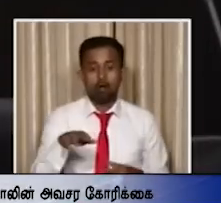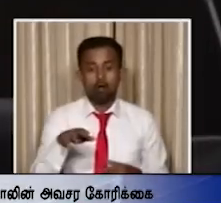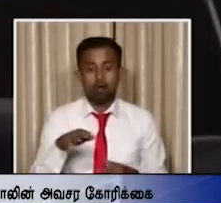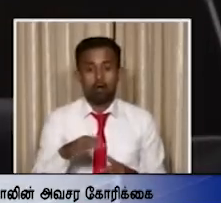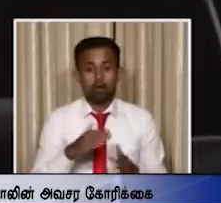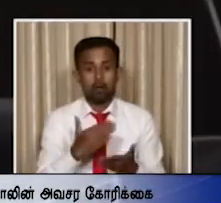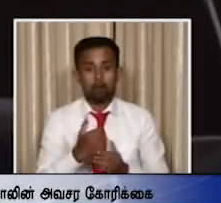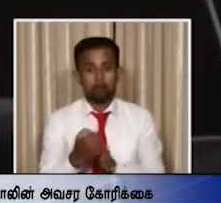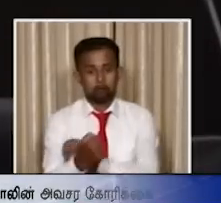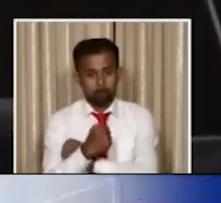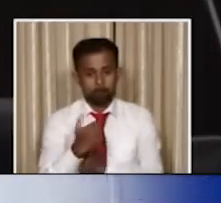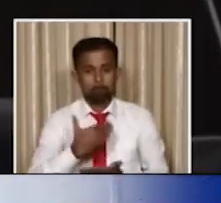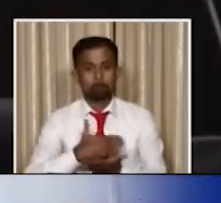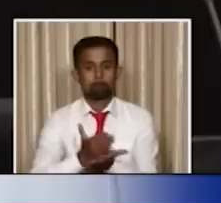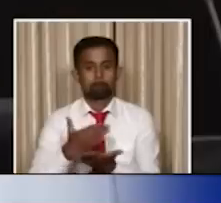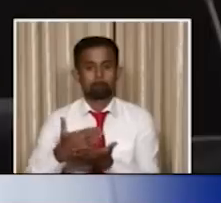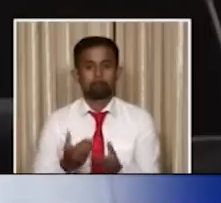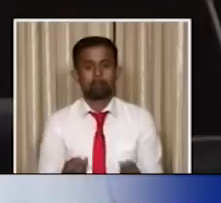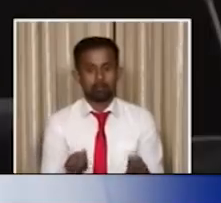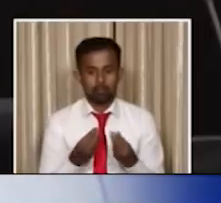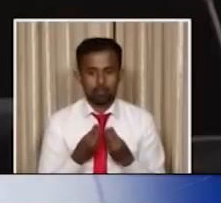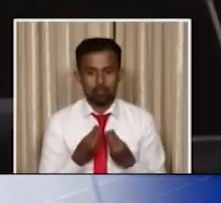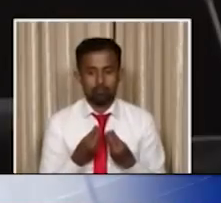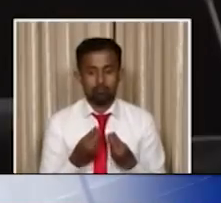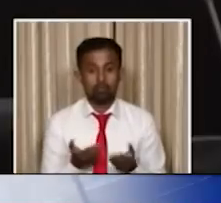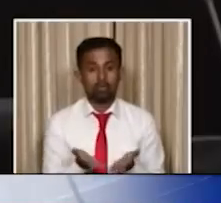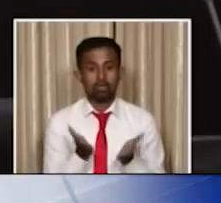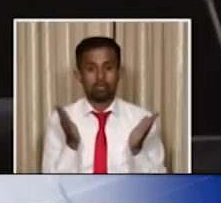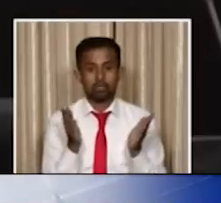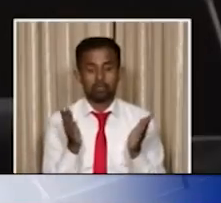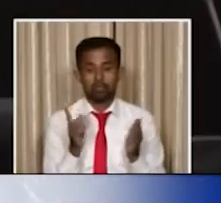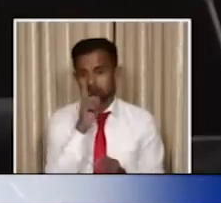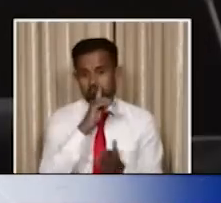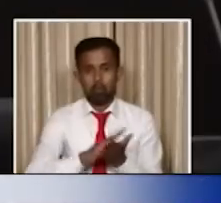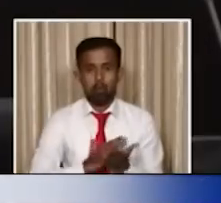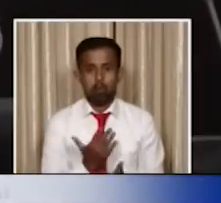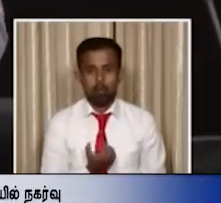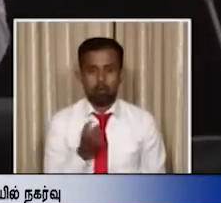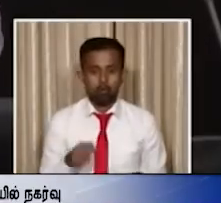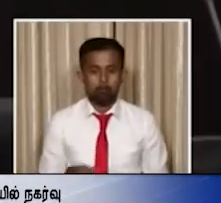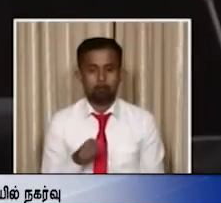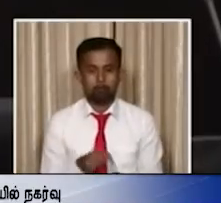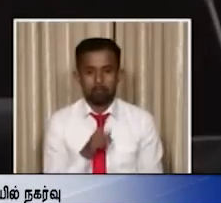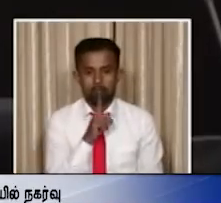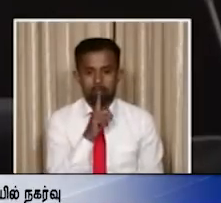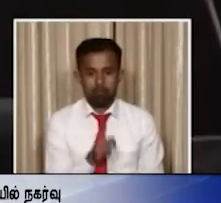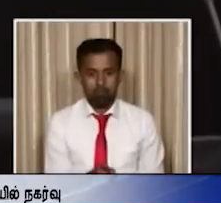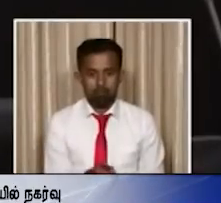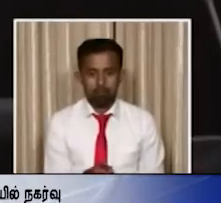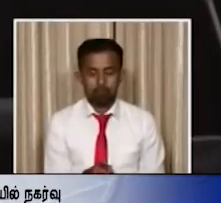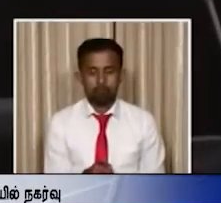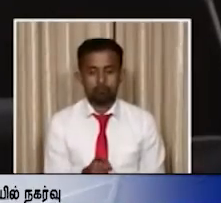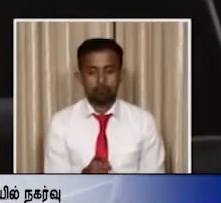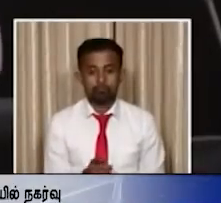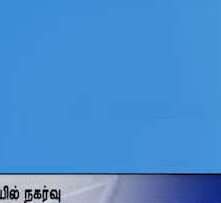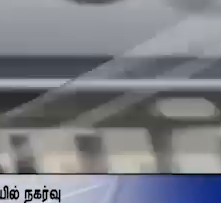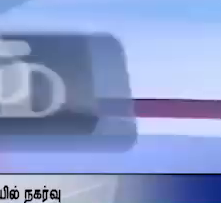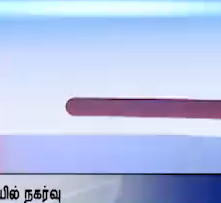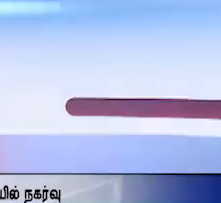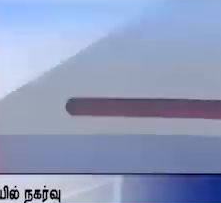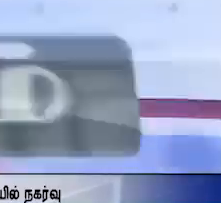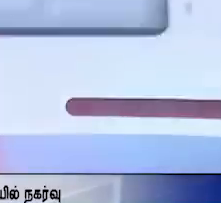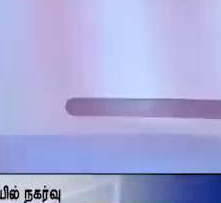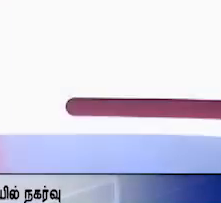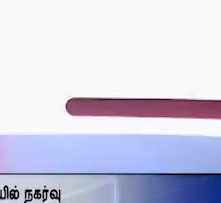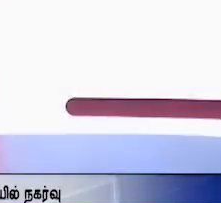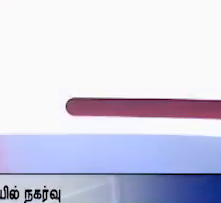எட்டப்பட வேண்டும். அந்த தீர்வை எட்டுவதற்கு இந்தியா முழுமையாக தலையிட வேண்டும் என்பதனை இந்த இடத்திலே நாங்கள் மிகவும் வினயமாக இந்தியாவுடன் நாங்கள் வேண்டிக் கொள்கின்றோம்.